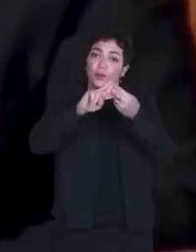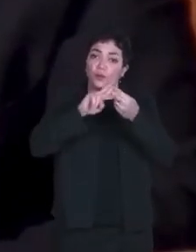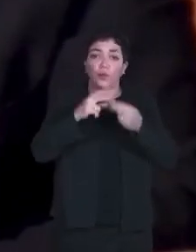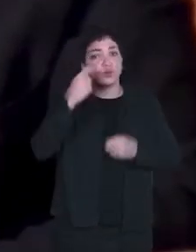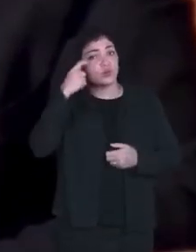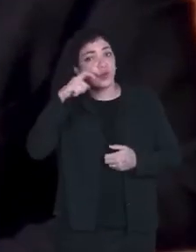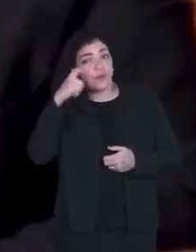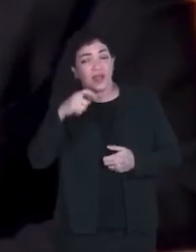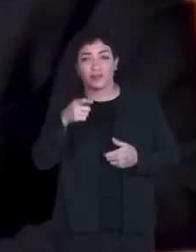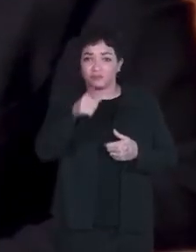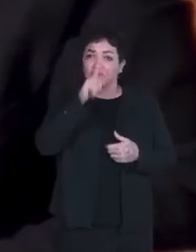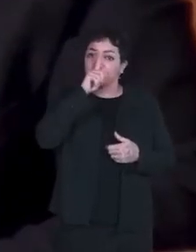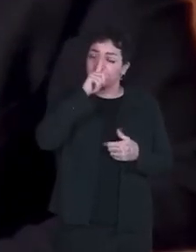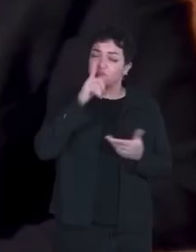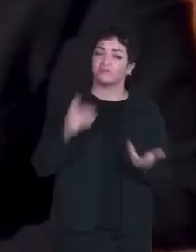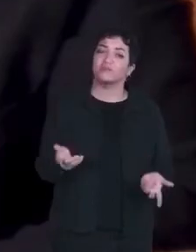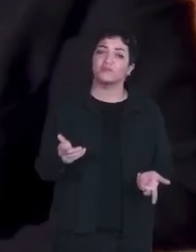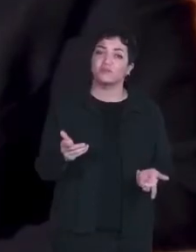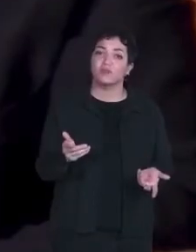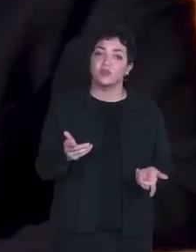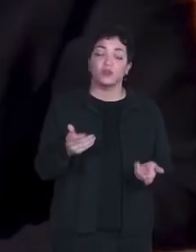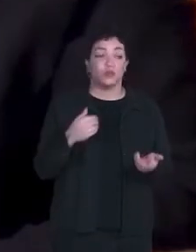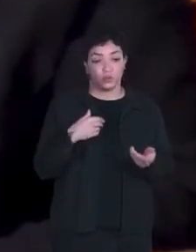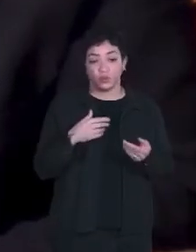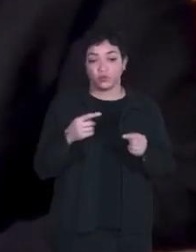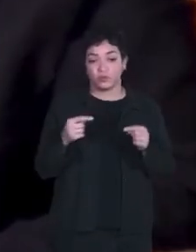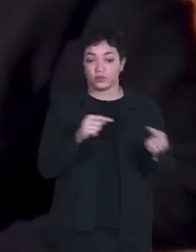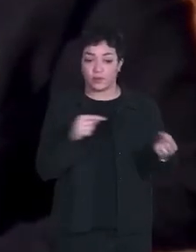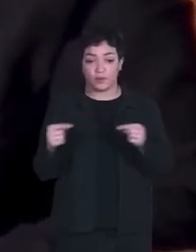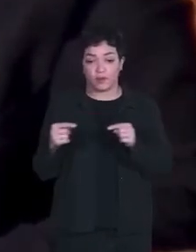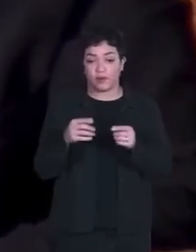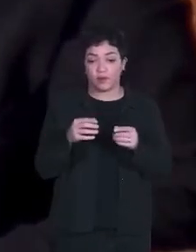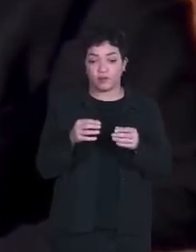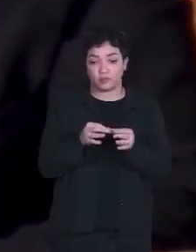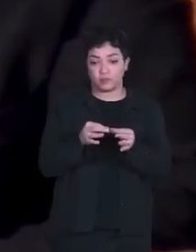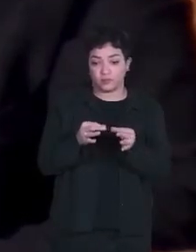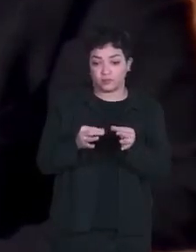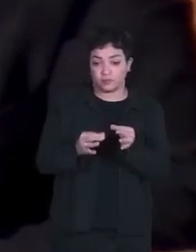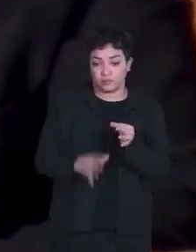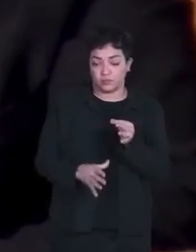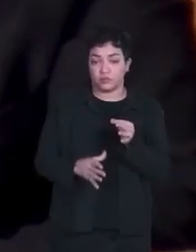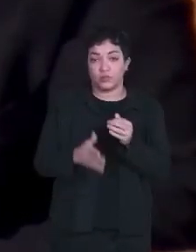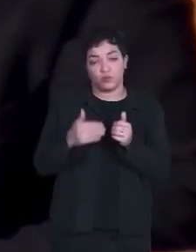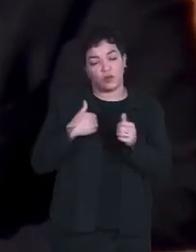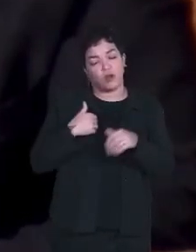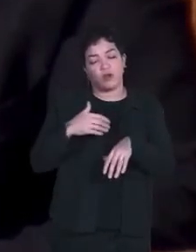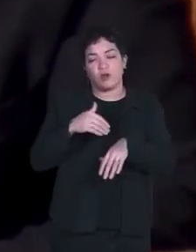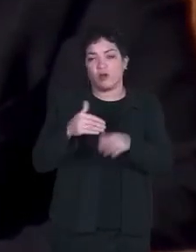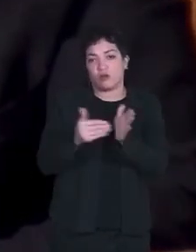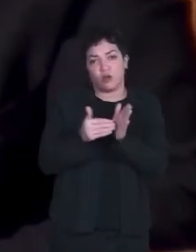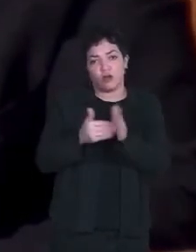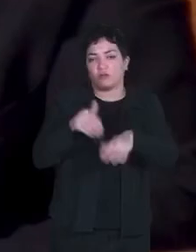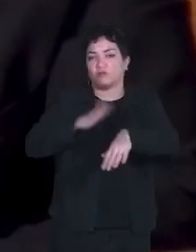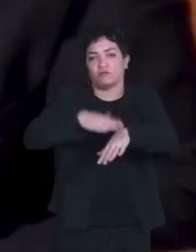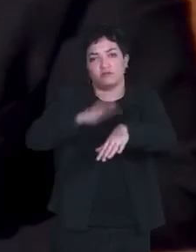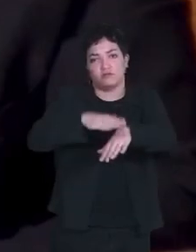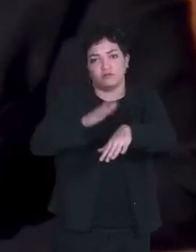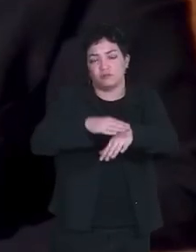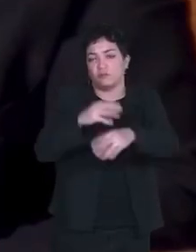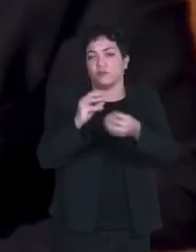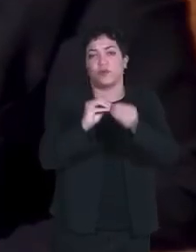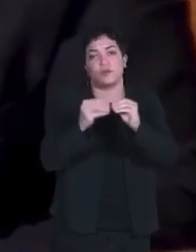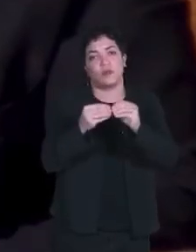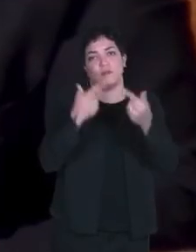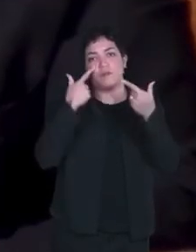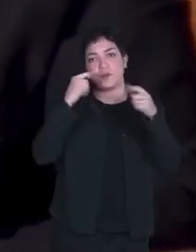Et donc, avec cette délibération, moi, je retire un petit signal d'alarme sur, en tout état de cause,